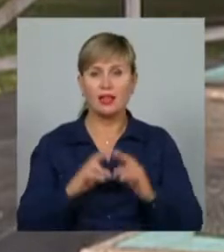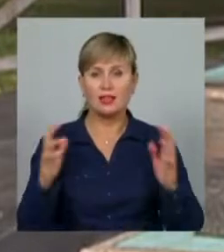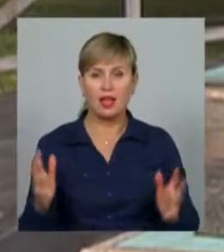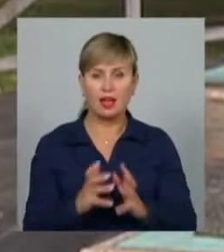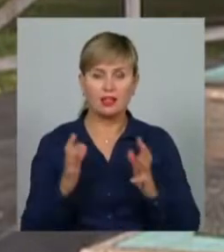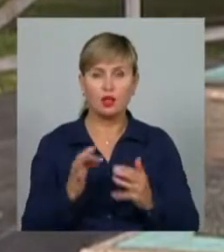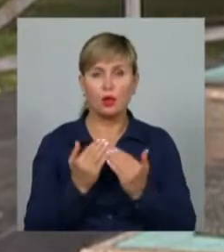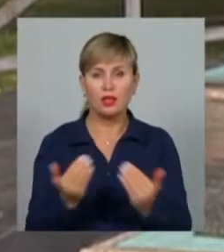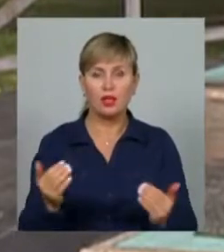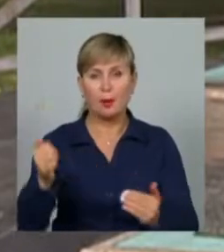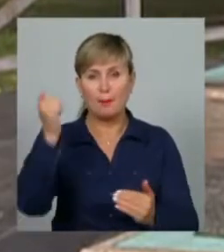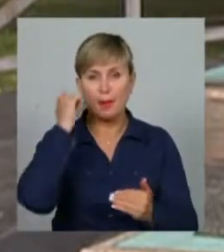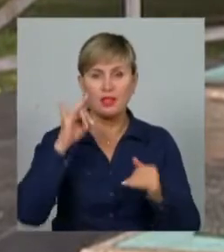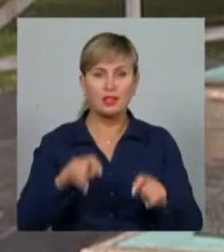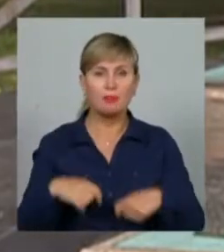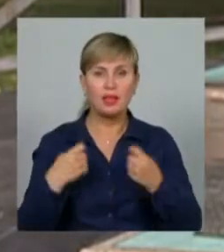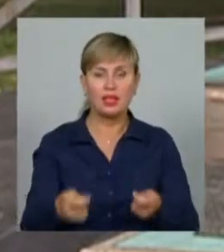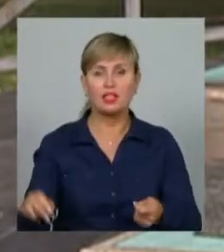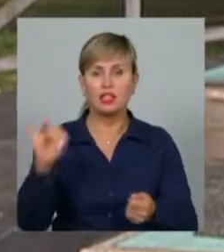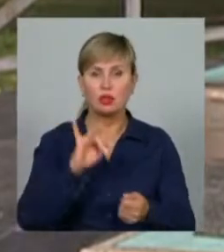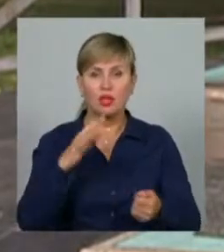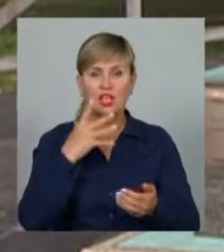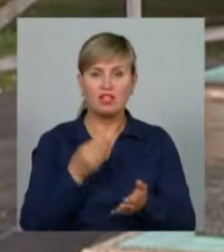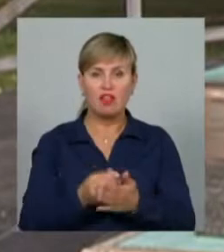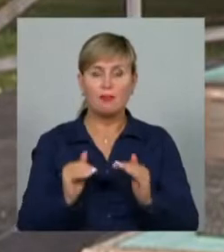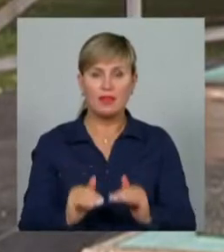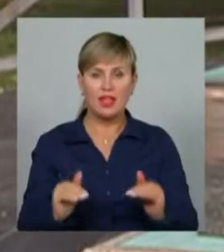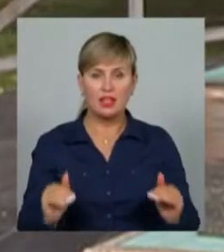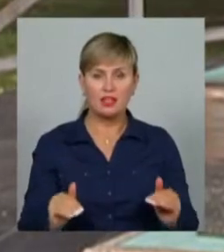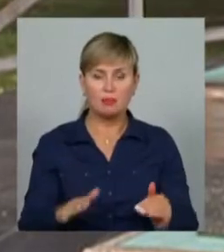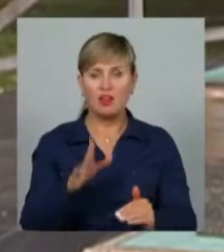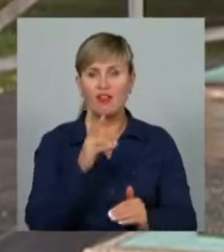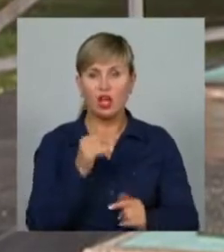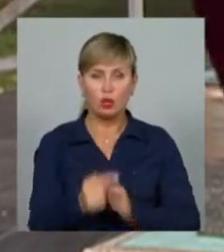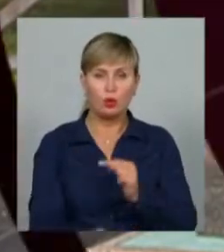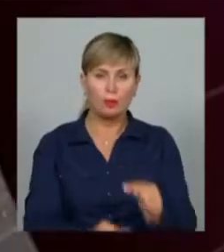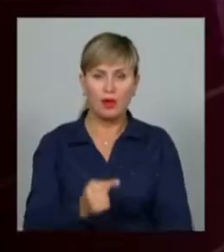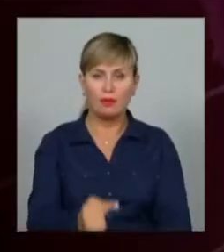них память и передать их истории своим детям, внукам и правнукам.